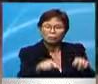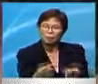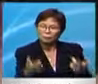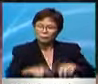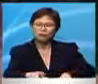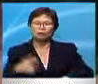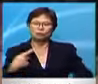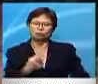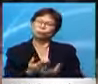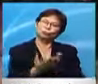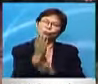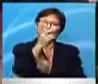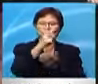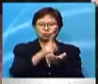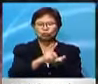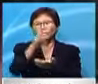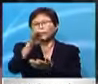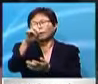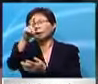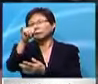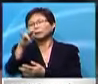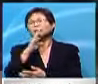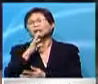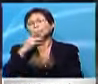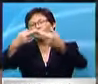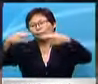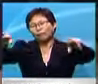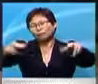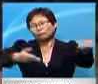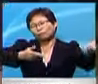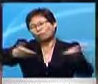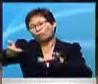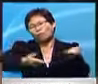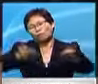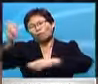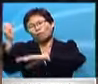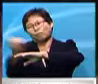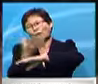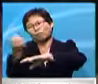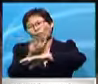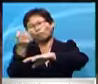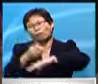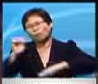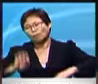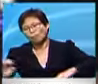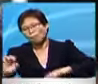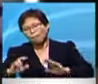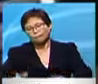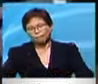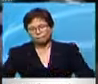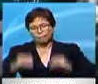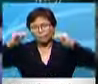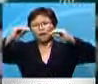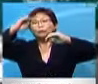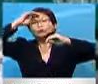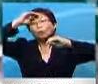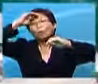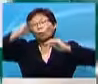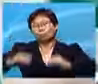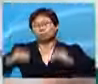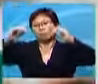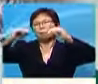kejadianlah dr Martin menyatakannya pada pelancaran perkhidmatan ambulans kecemasan peringkat Negeri Johor yang